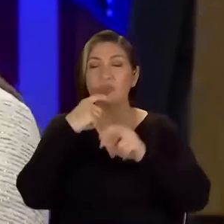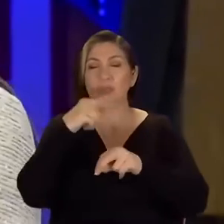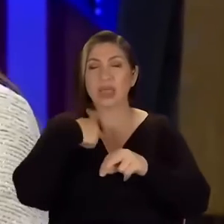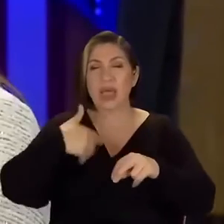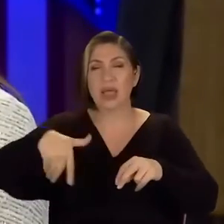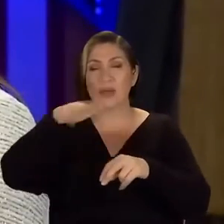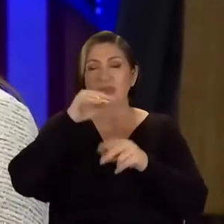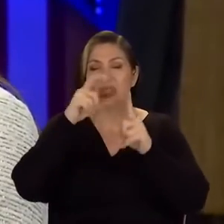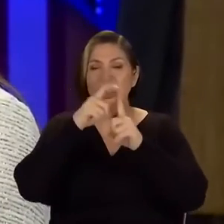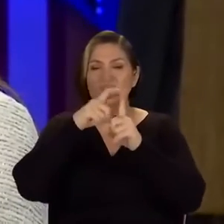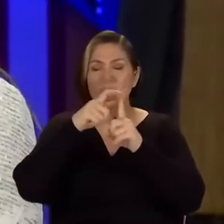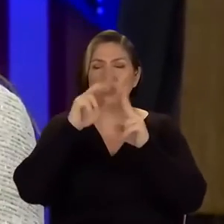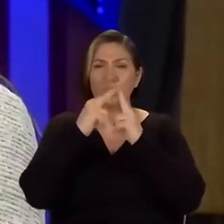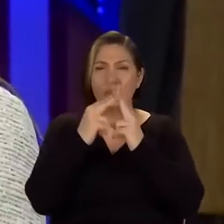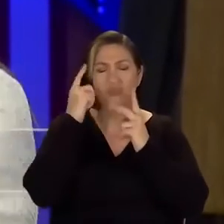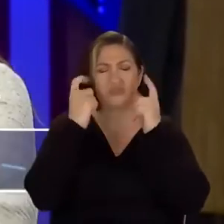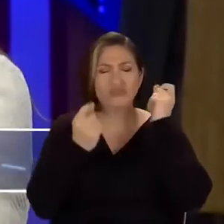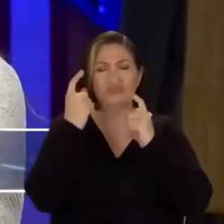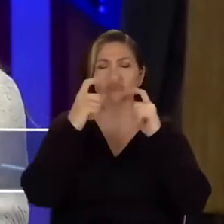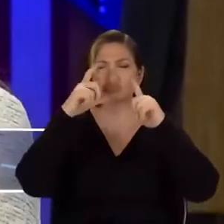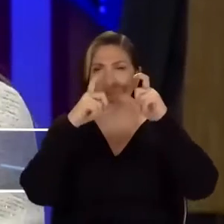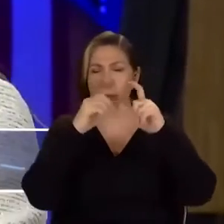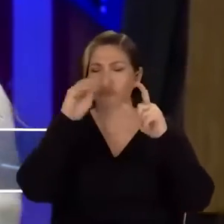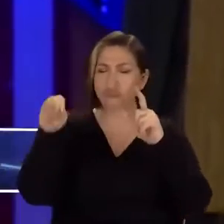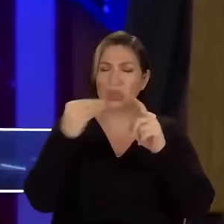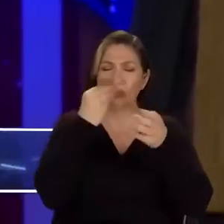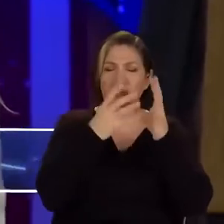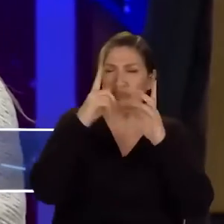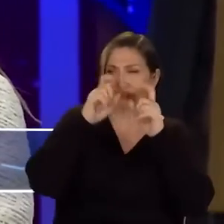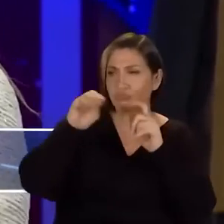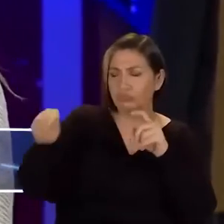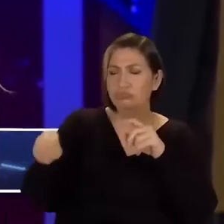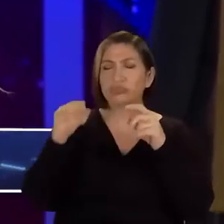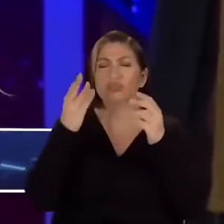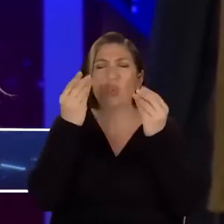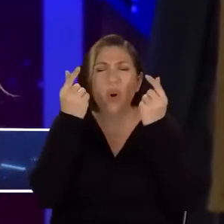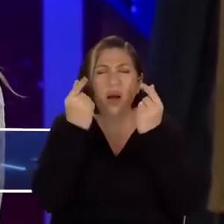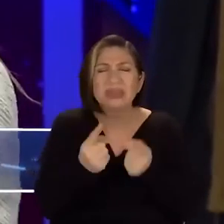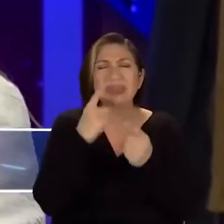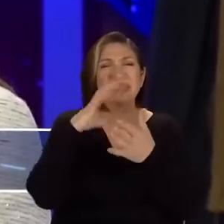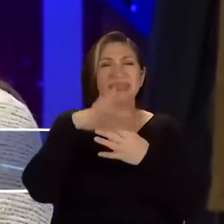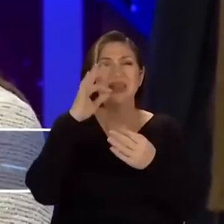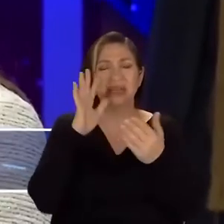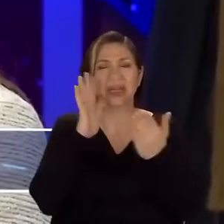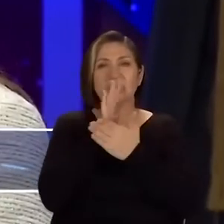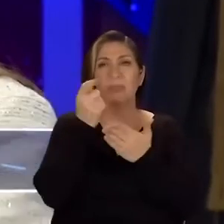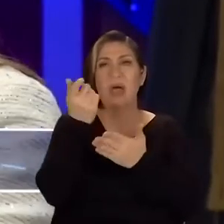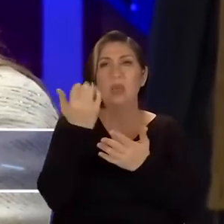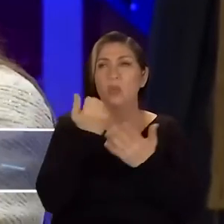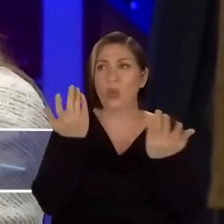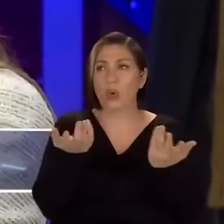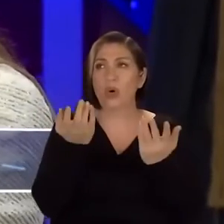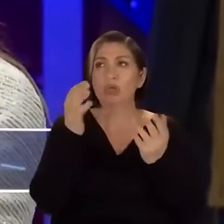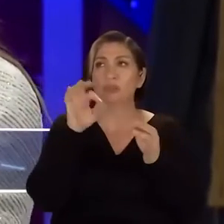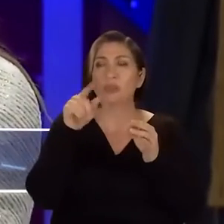biz hepimiz sürekli dijital dünyada üretiyoruz ya, resim çekiyoruz koyuyoruz, yemek yapıyoruz koyuyoruz. Ve çok az insan bunun karşılığında para alıyor.